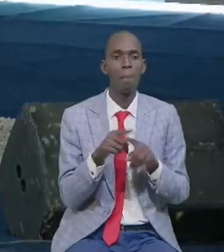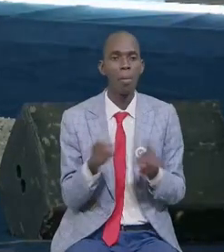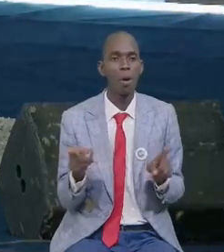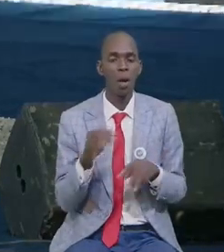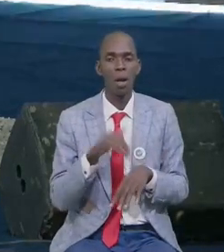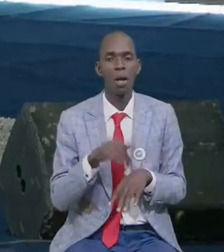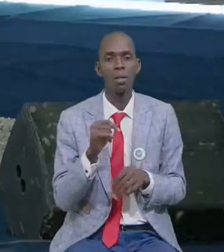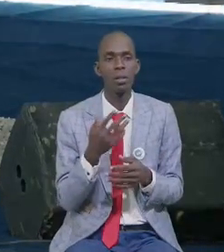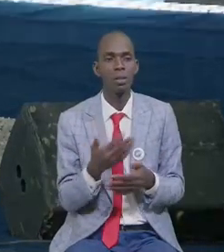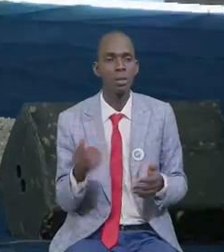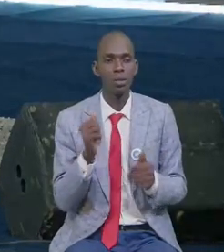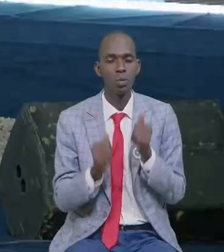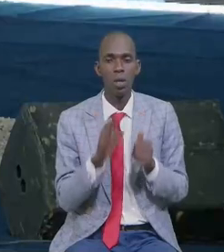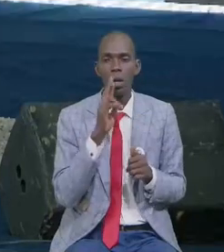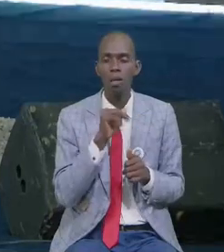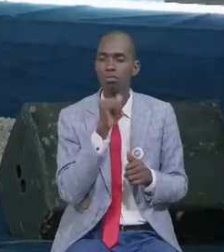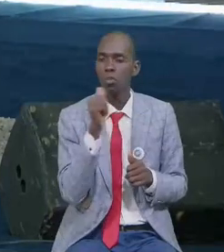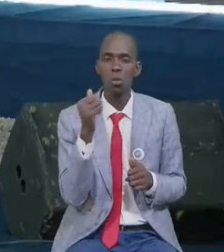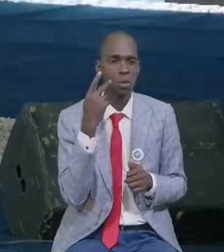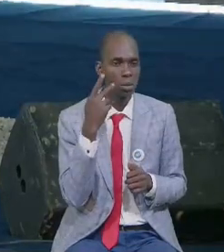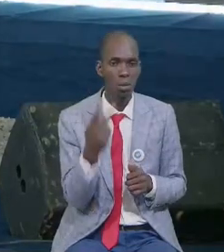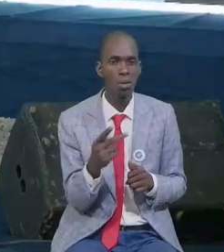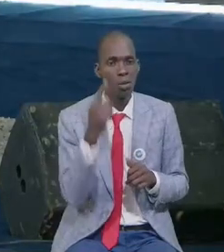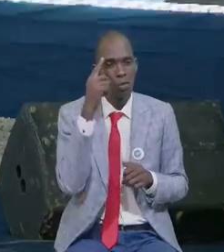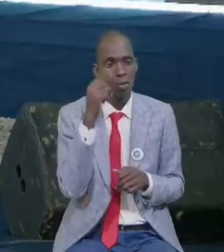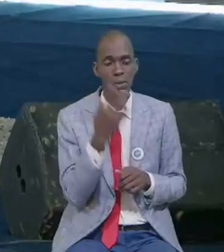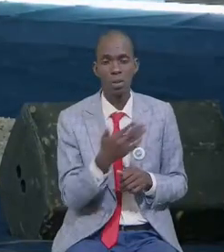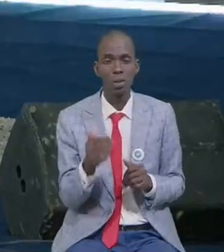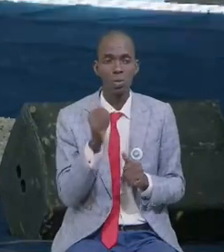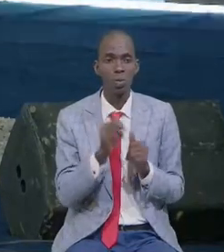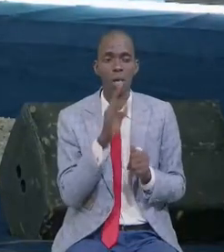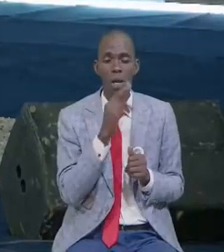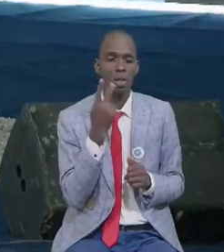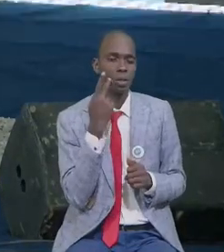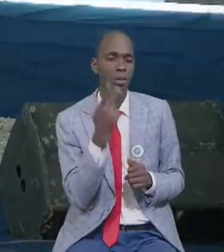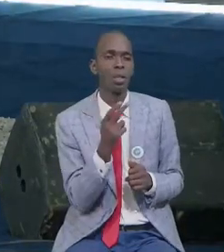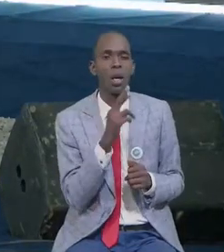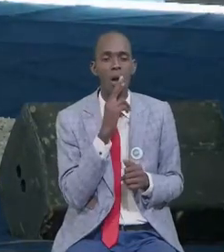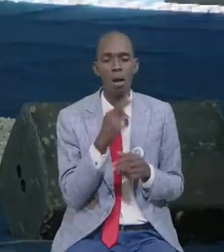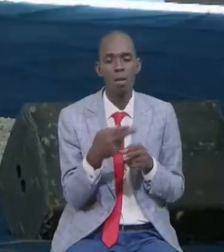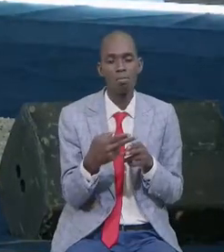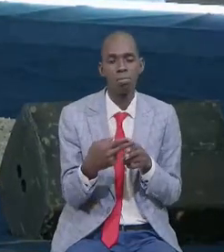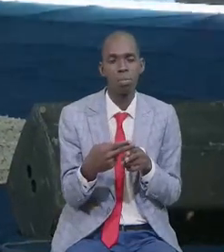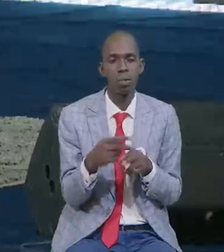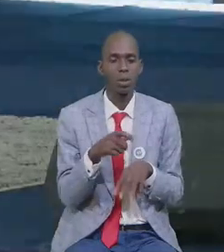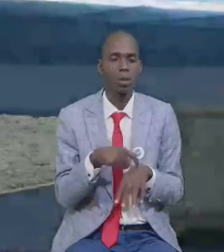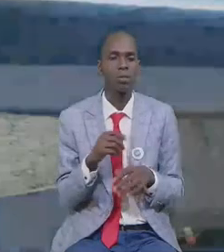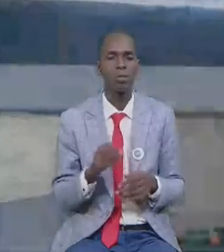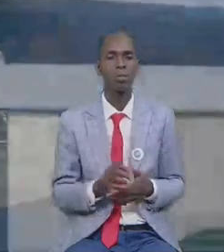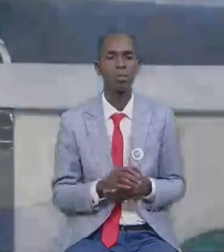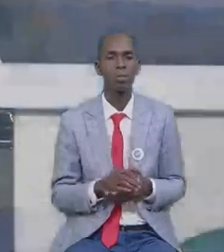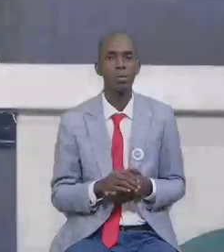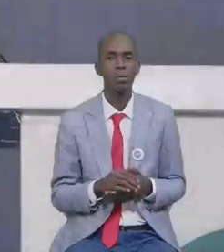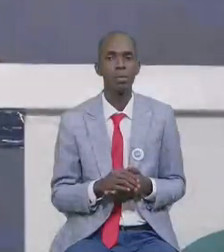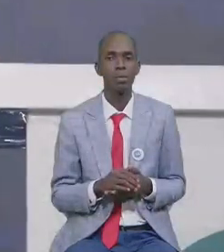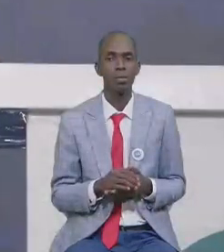celles qui sont invisibles, car les choses visibles sont passagères. C'est